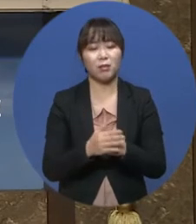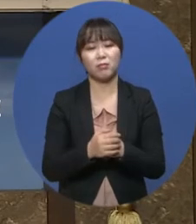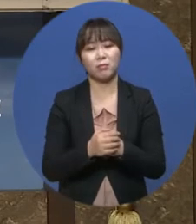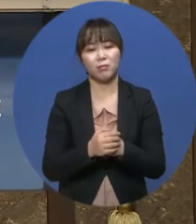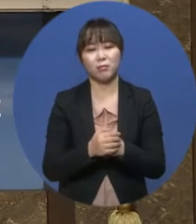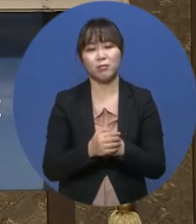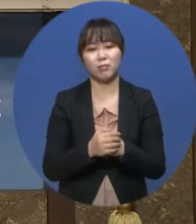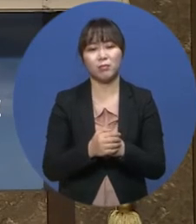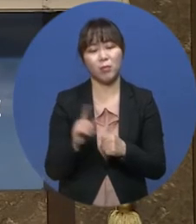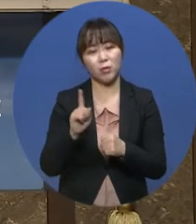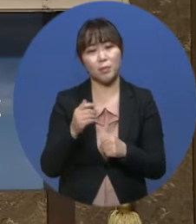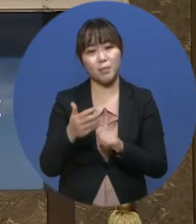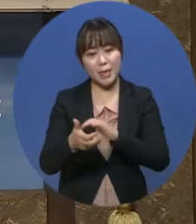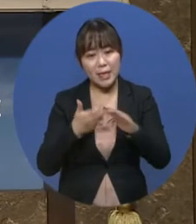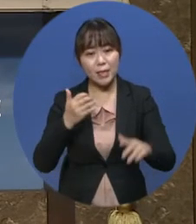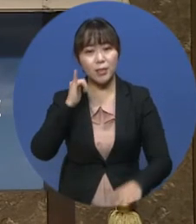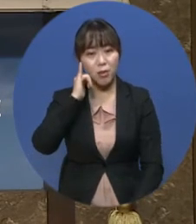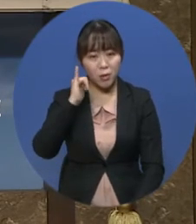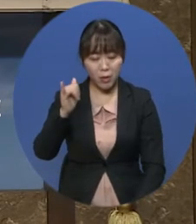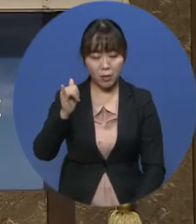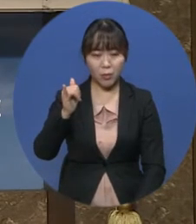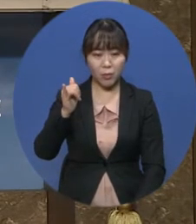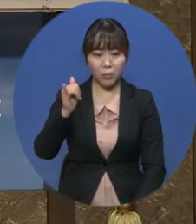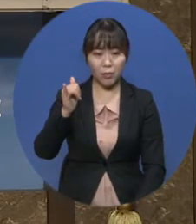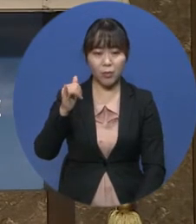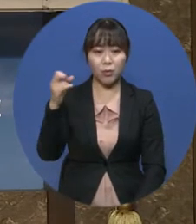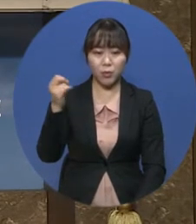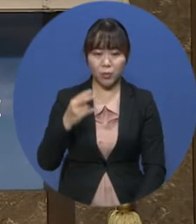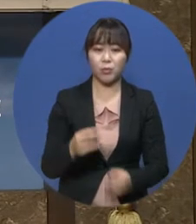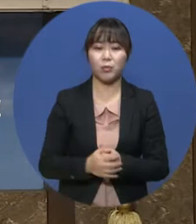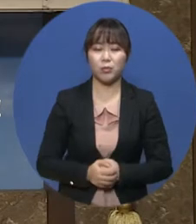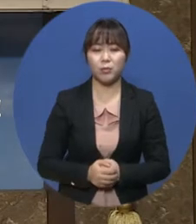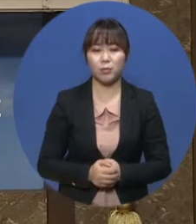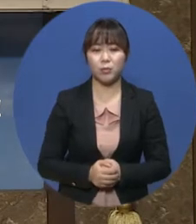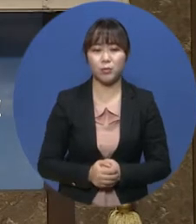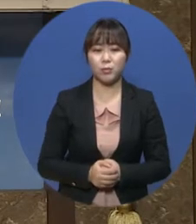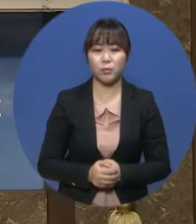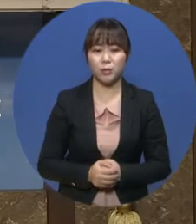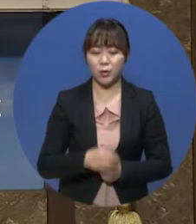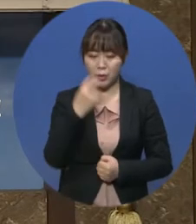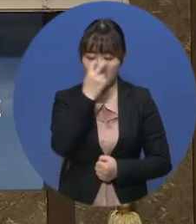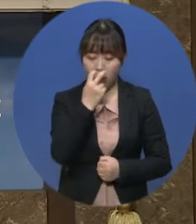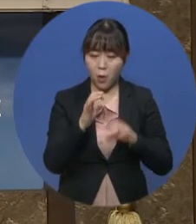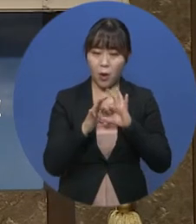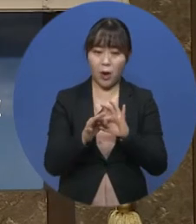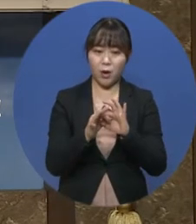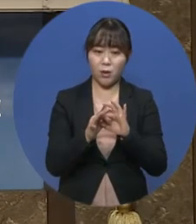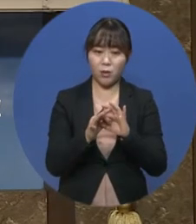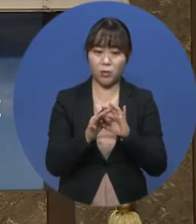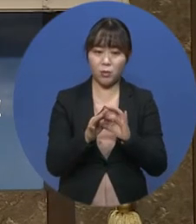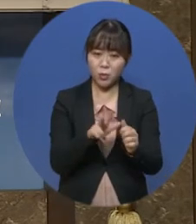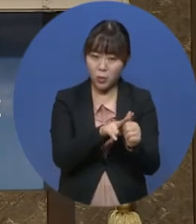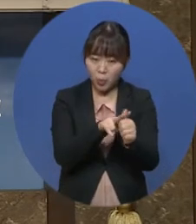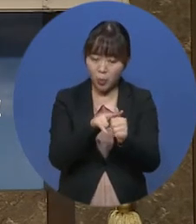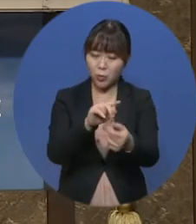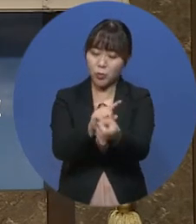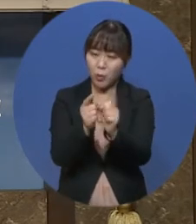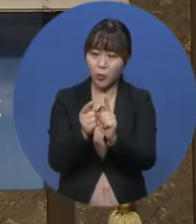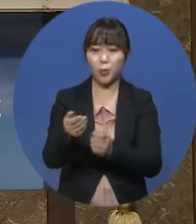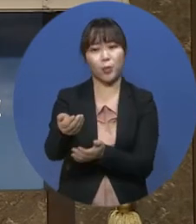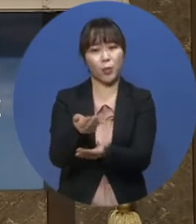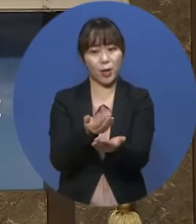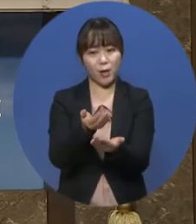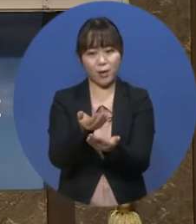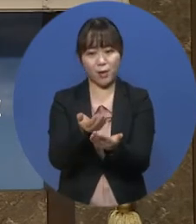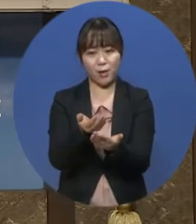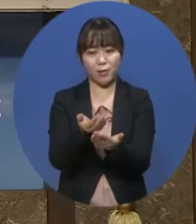쓰는지 이제 미디 연락을 하고 음 또 그 진리에 대한 것도 정보도 서로 교환을 하고